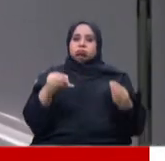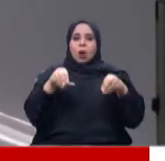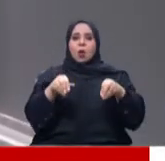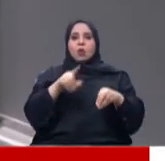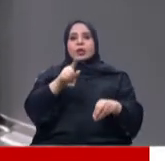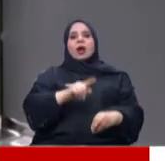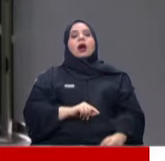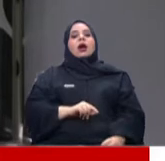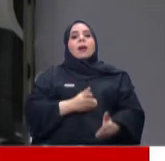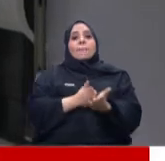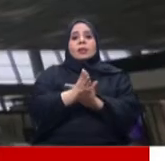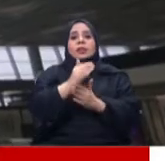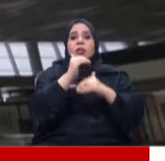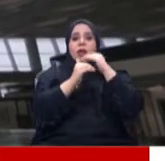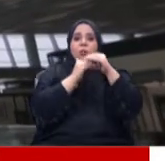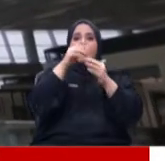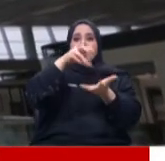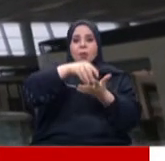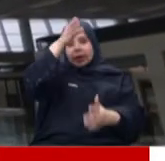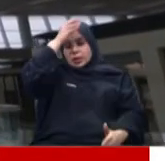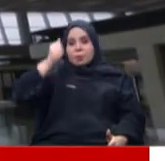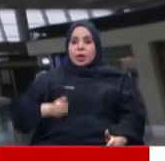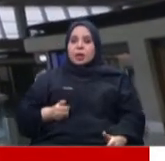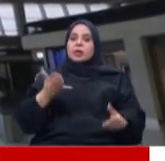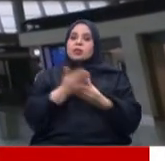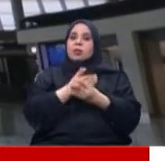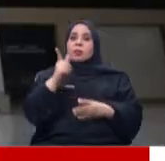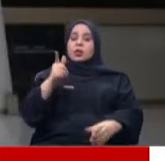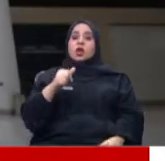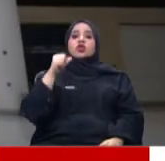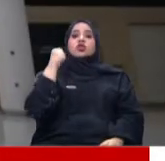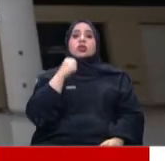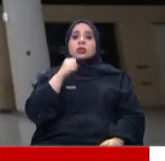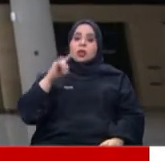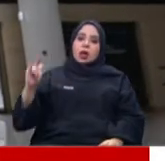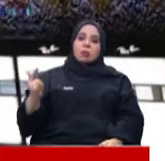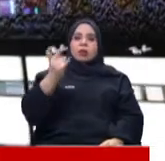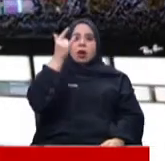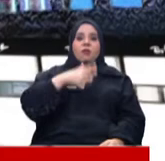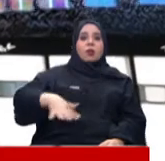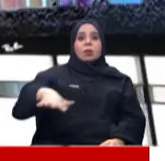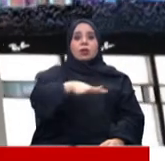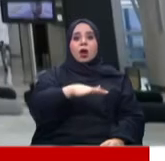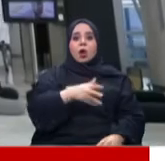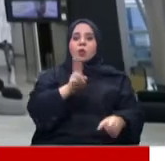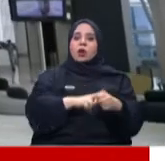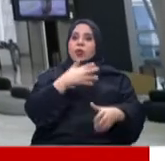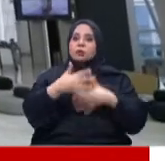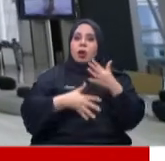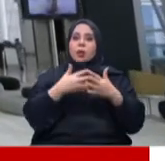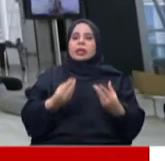أخرى على المسيرة التنموية في مملكة البحرين، كونه واحدا من أحدث المطارات في المنطقة